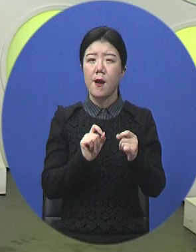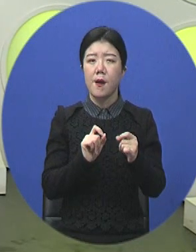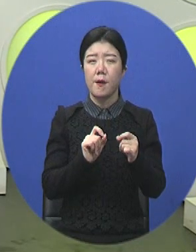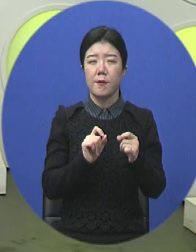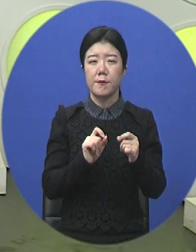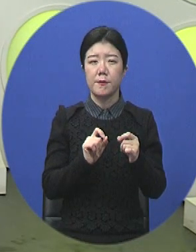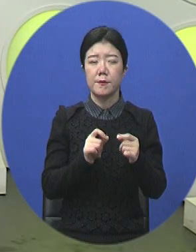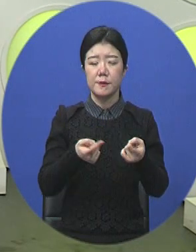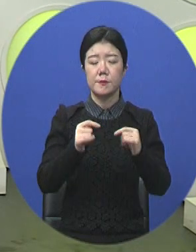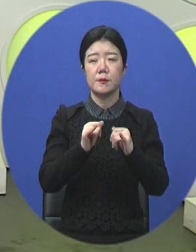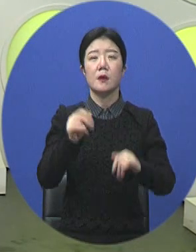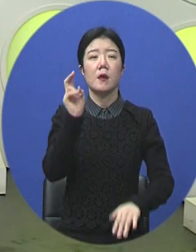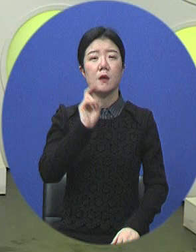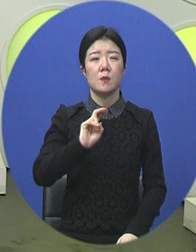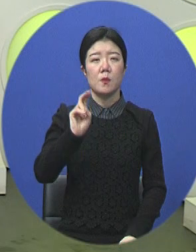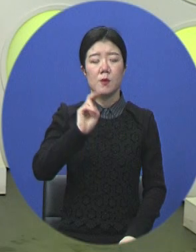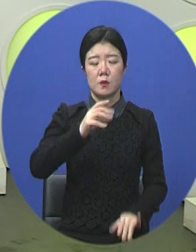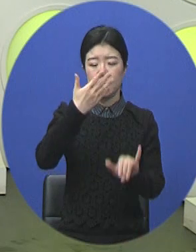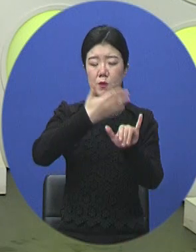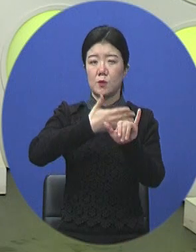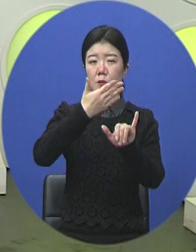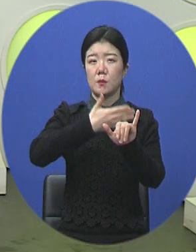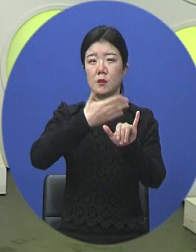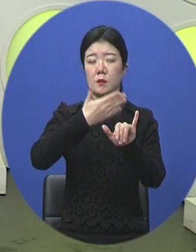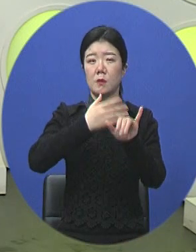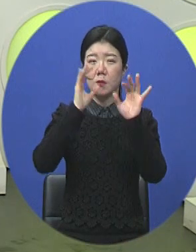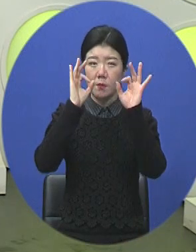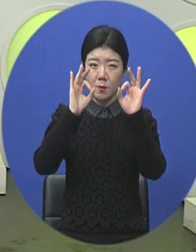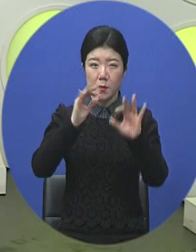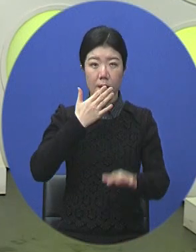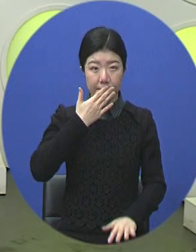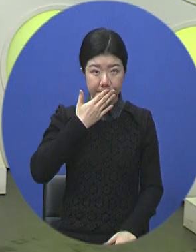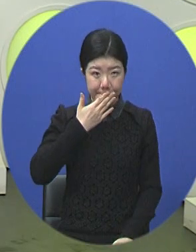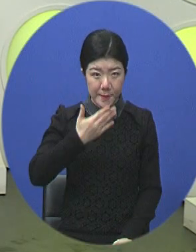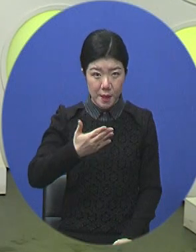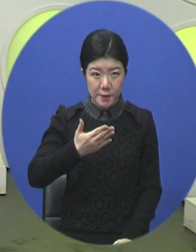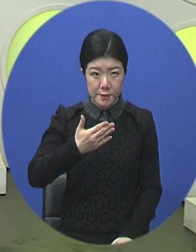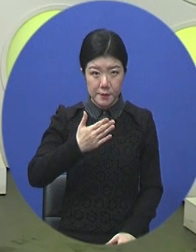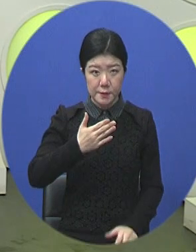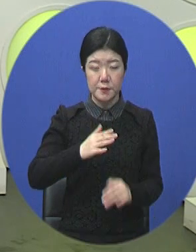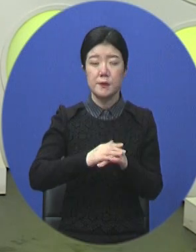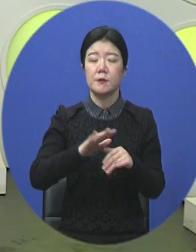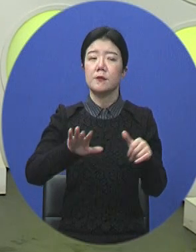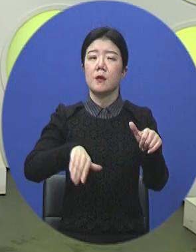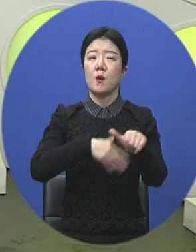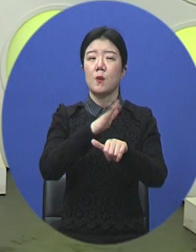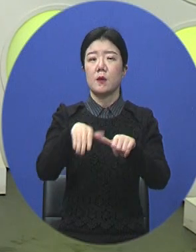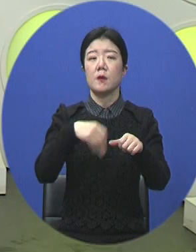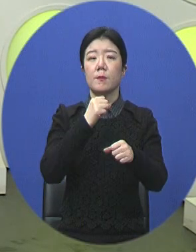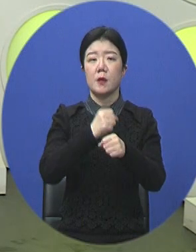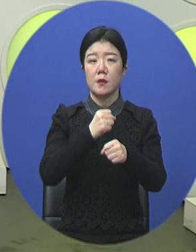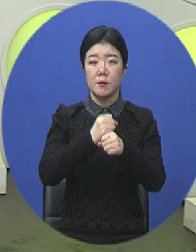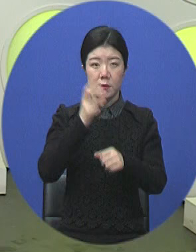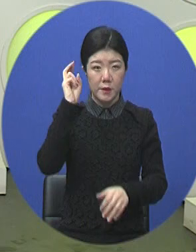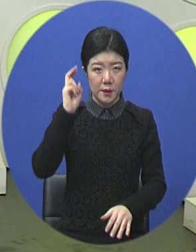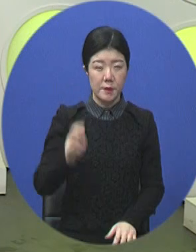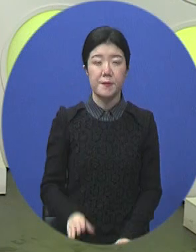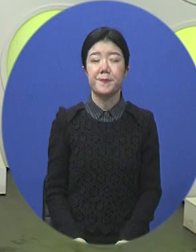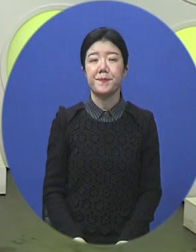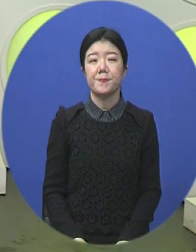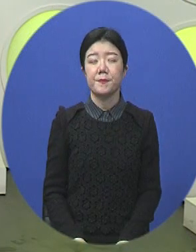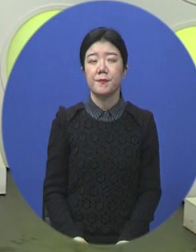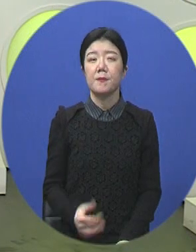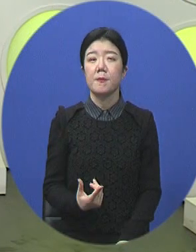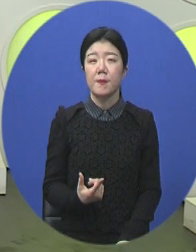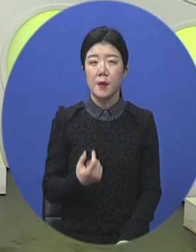말씀대로 참가자분들의 노래를 좀 유튜브에서 다시 볼수 있는 그런 시스템이 갖춰질 것 같아요. 그래서 저희가 또